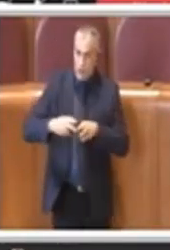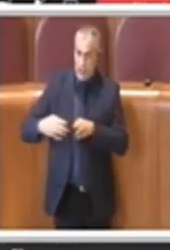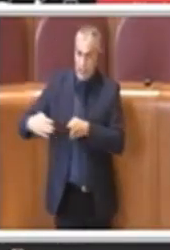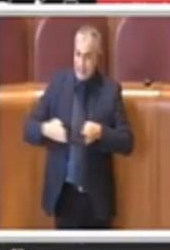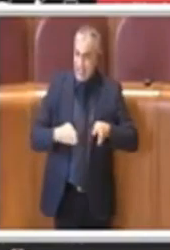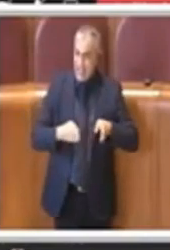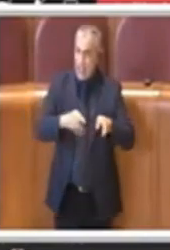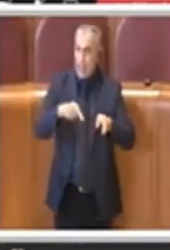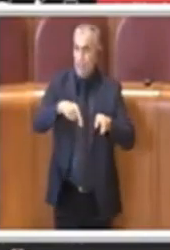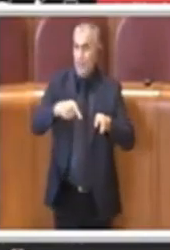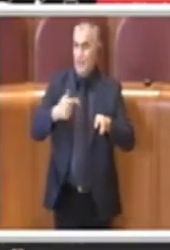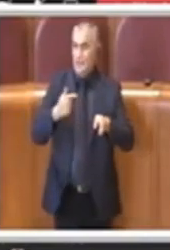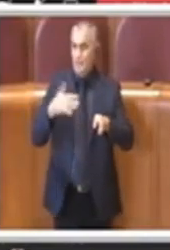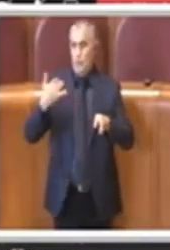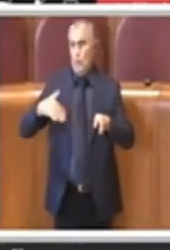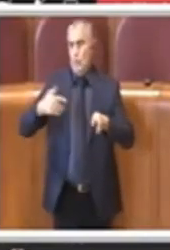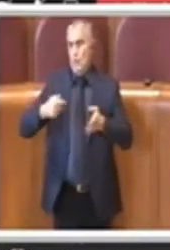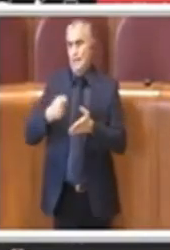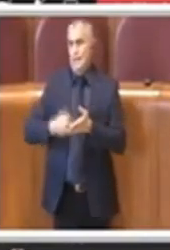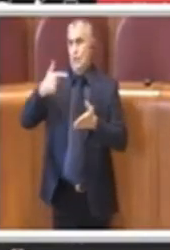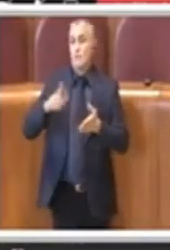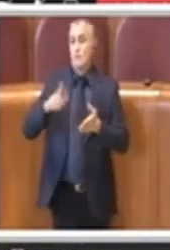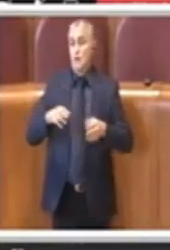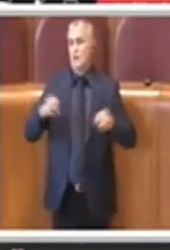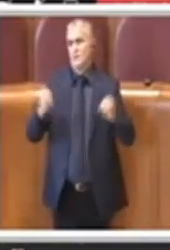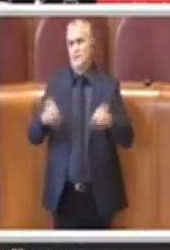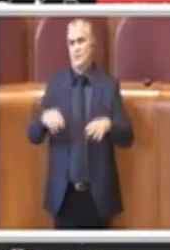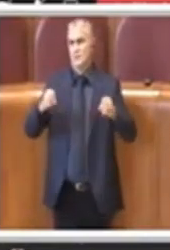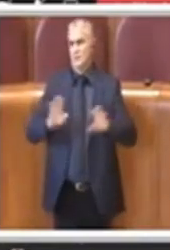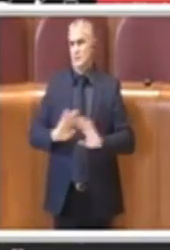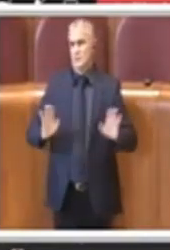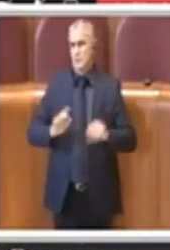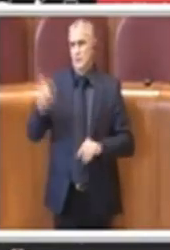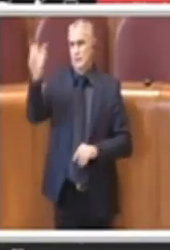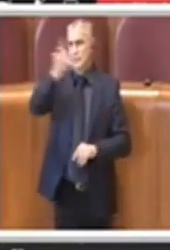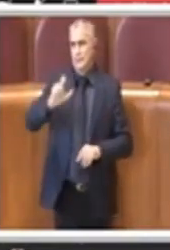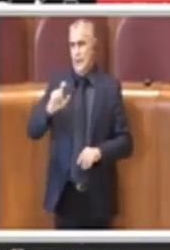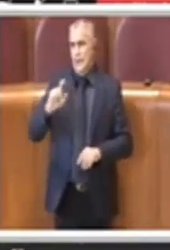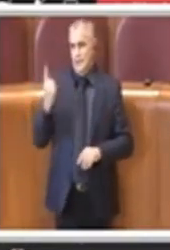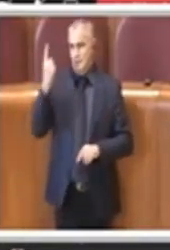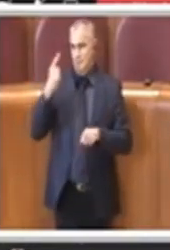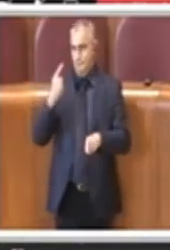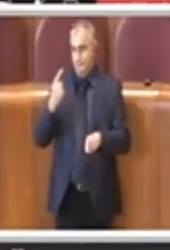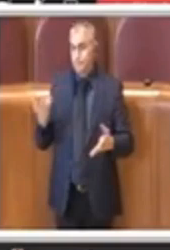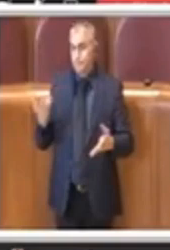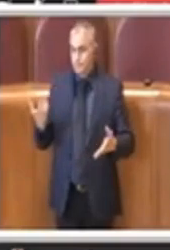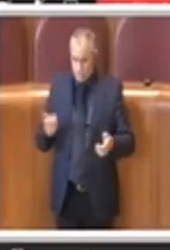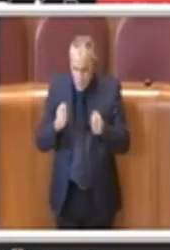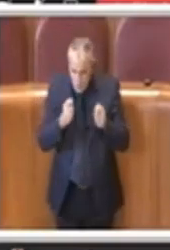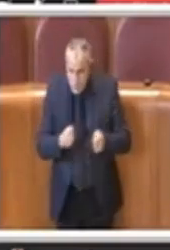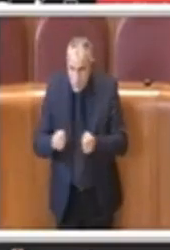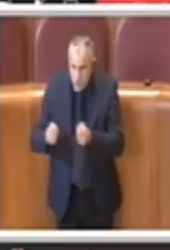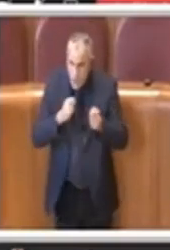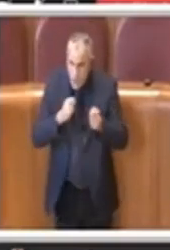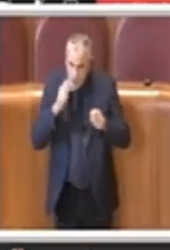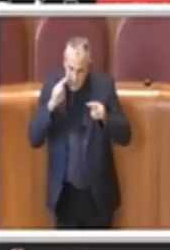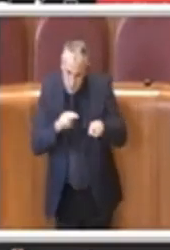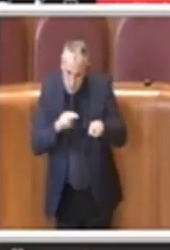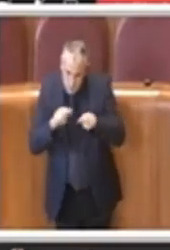su uno dei fiumi più importanti d'Italia, forse più inquinati appunto d'Italia, eseguendo delle attività